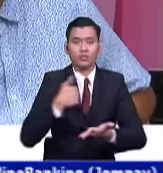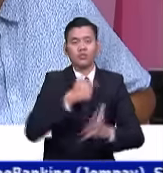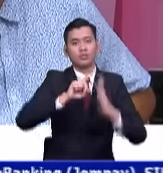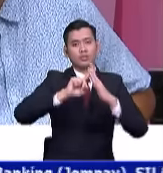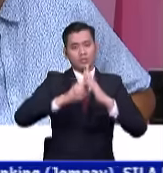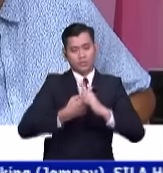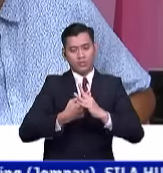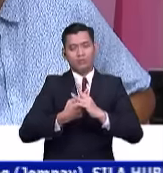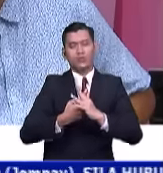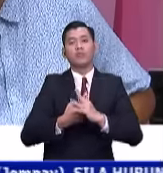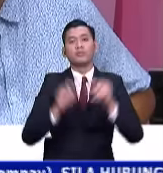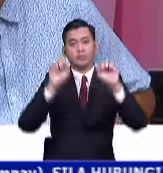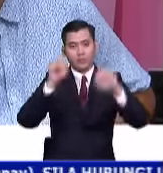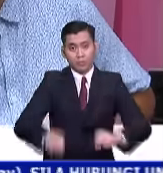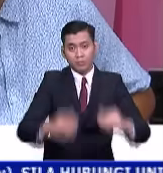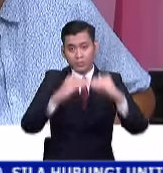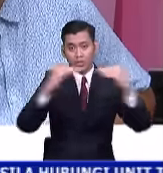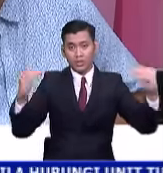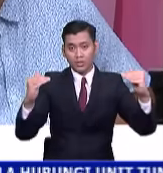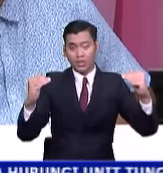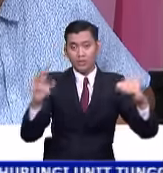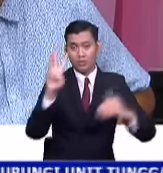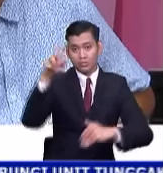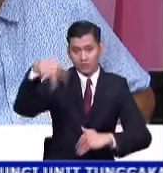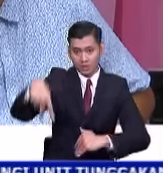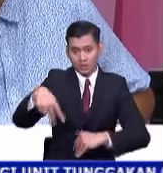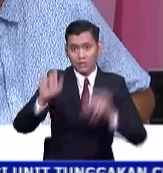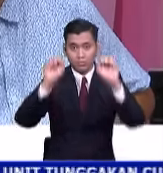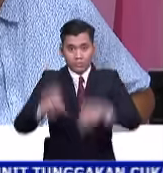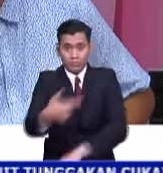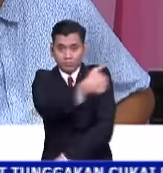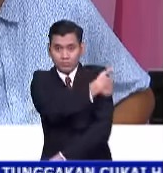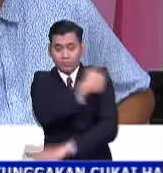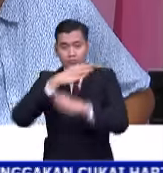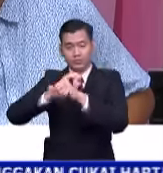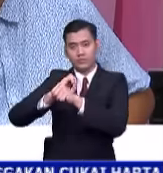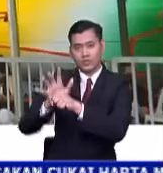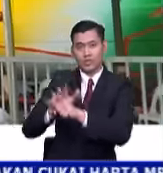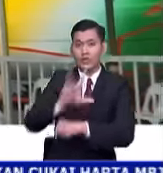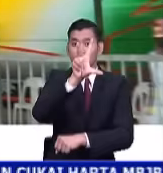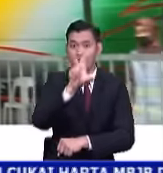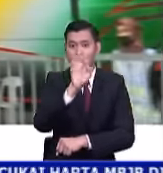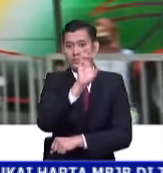wilayah saja membuat suntikan minimum 30,000 sehari.